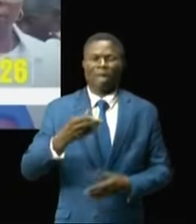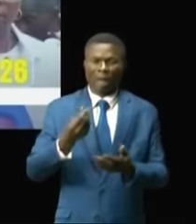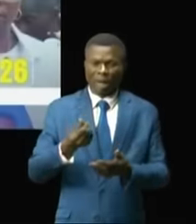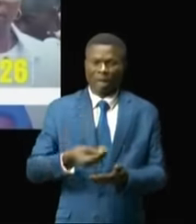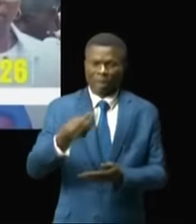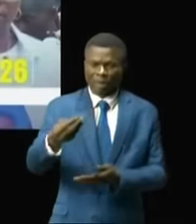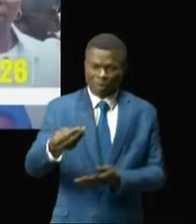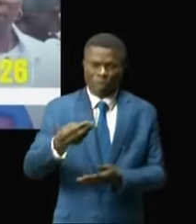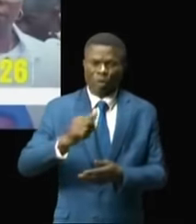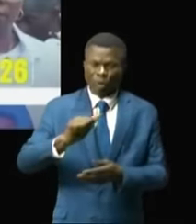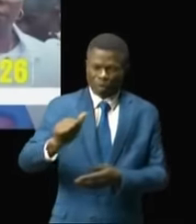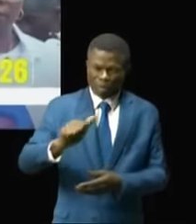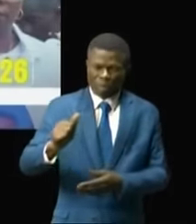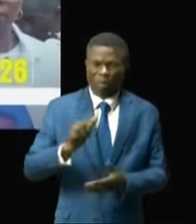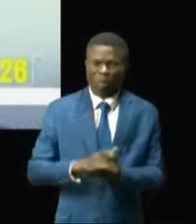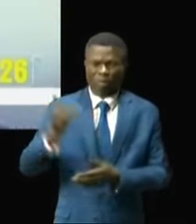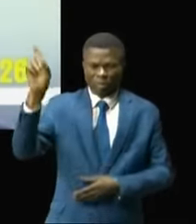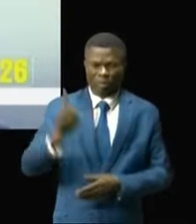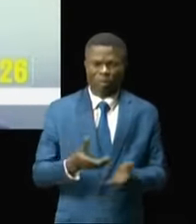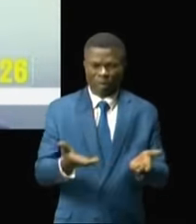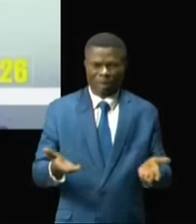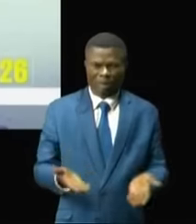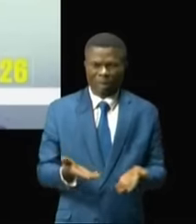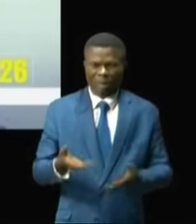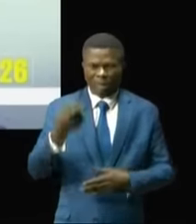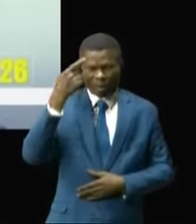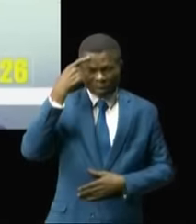numéro 20. Nous sommes venus ici pour